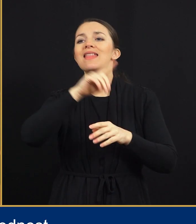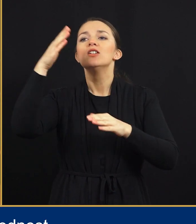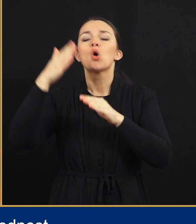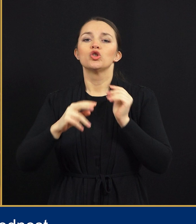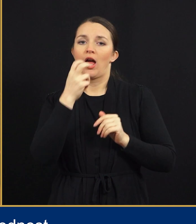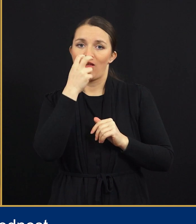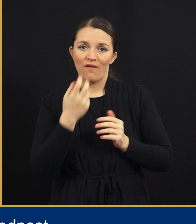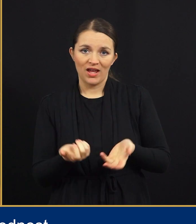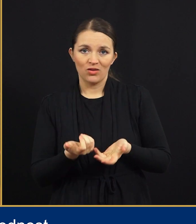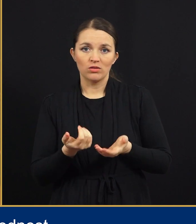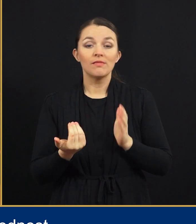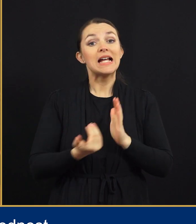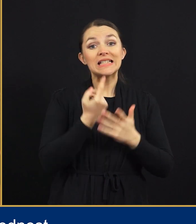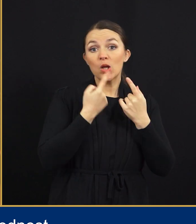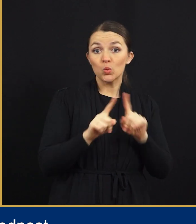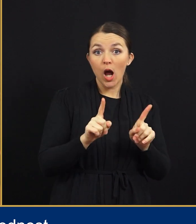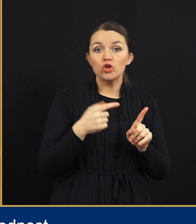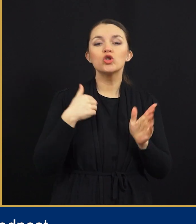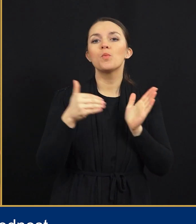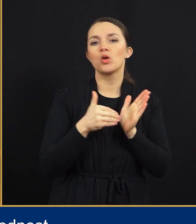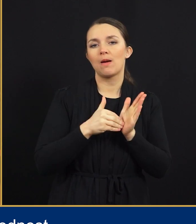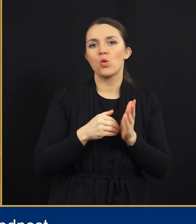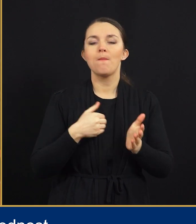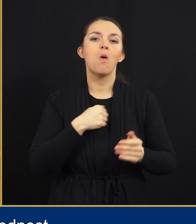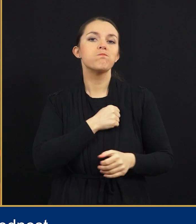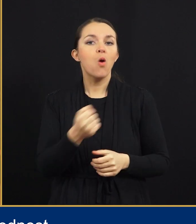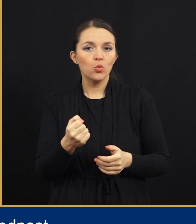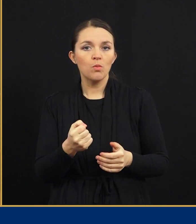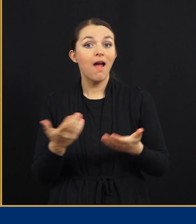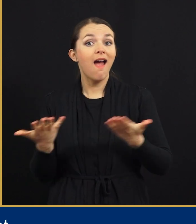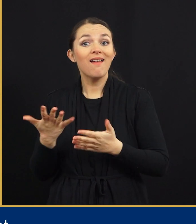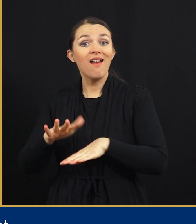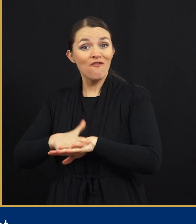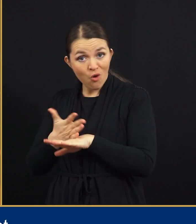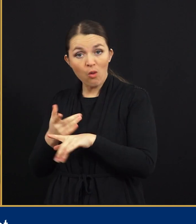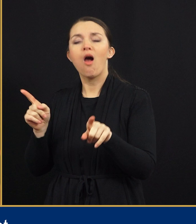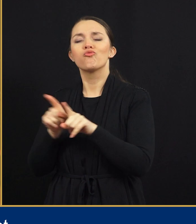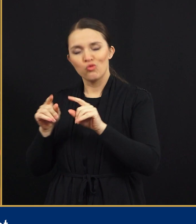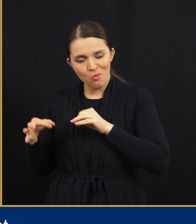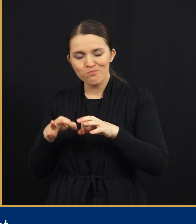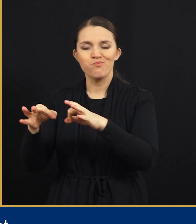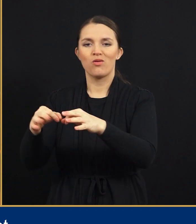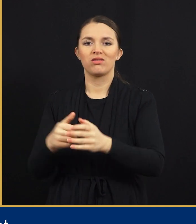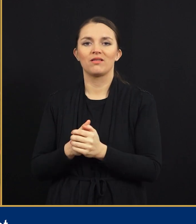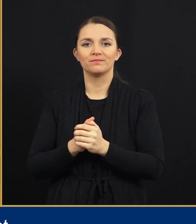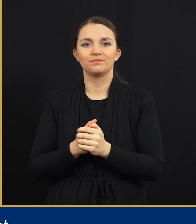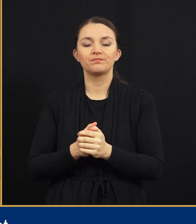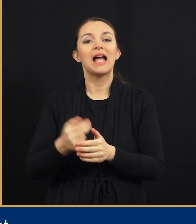neskončna radovednost. Za drugačnost potrebujemo pogum. Kjer je volja, je tudi